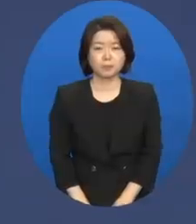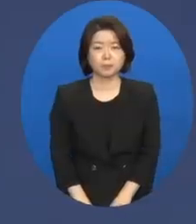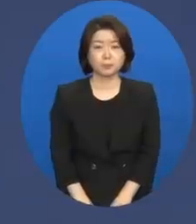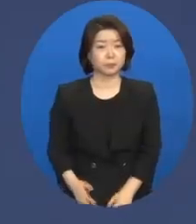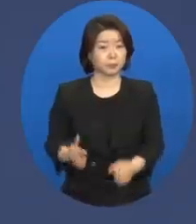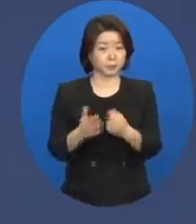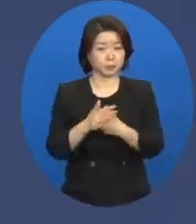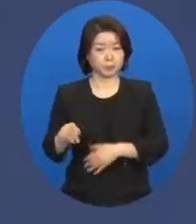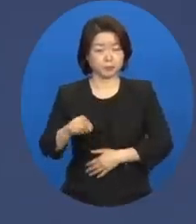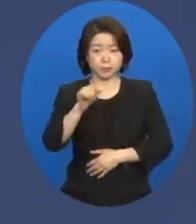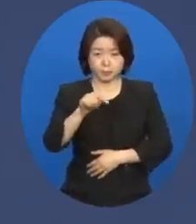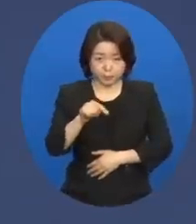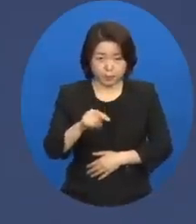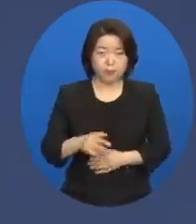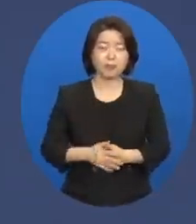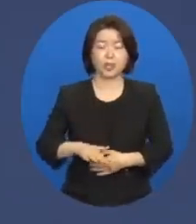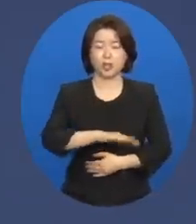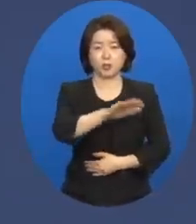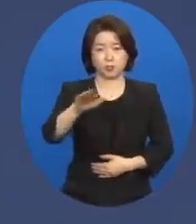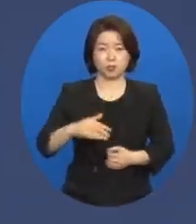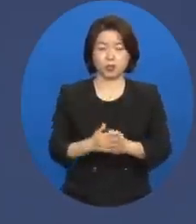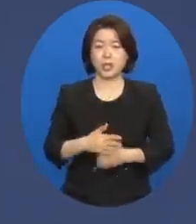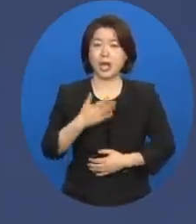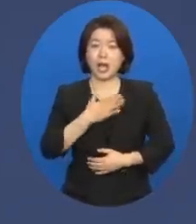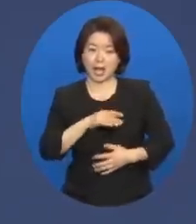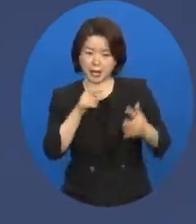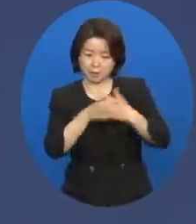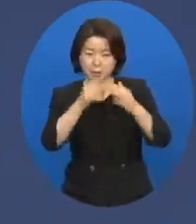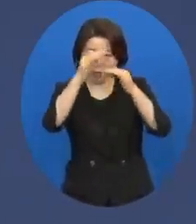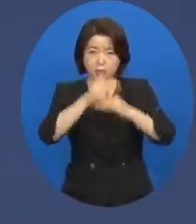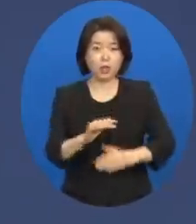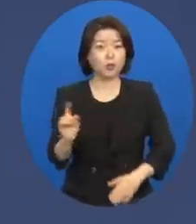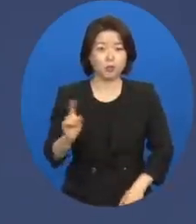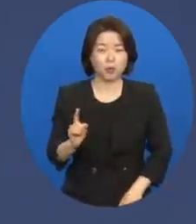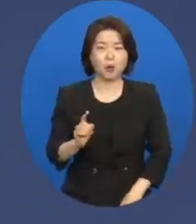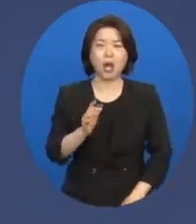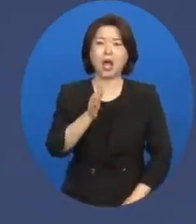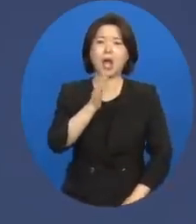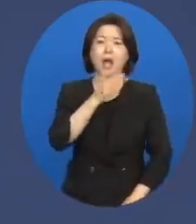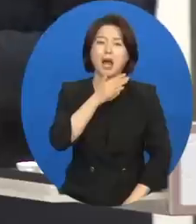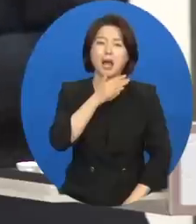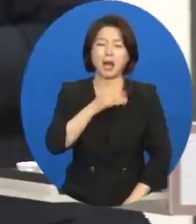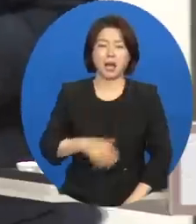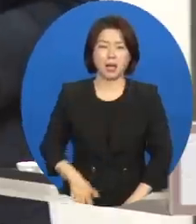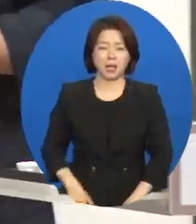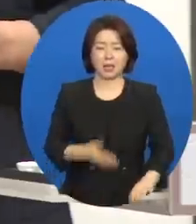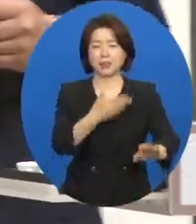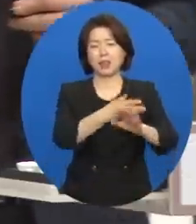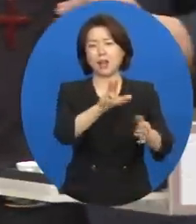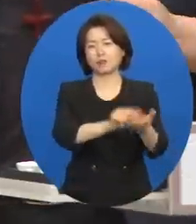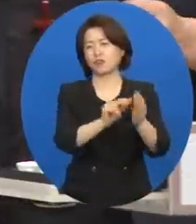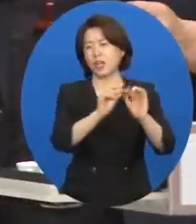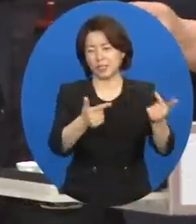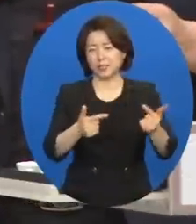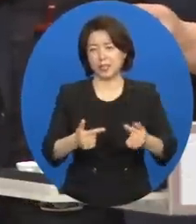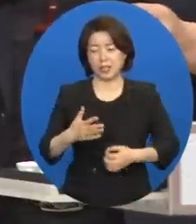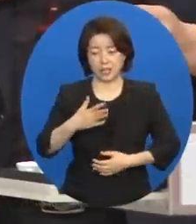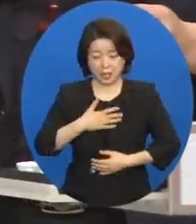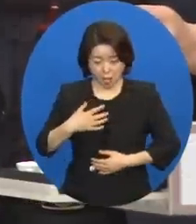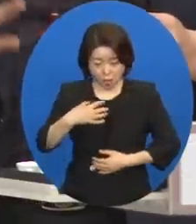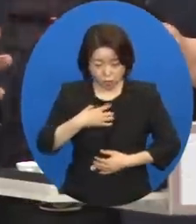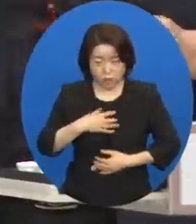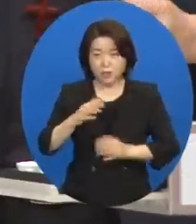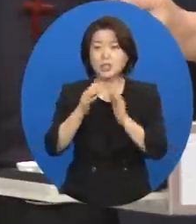그러니까 결국 여기서 우리가 알게 되는 사실 한 가지는, 아하, 다른 게 문제가 아니라 우리 위기의